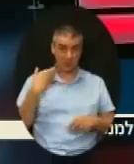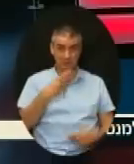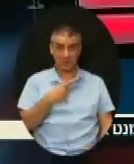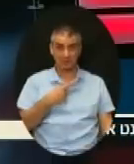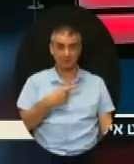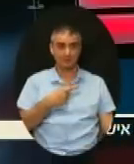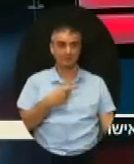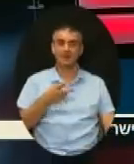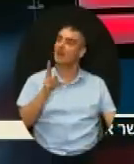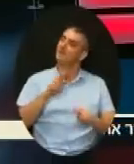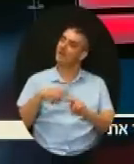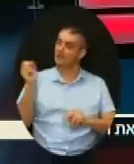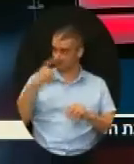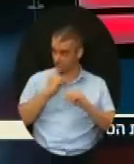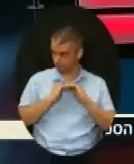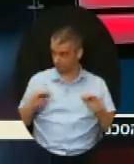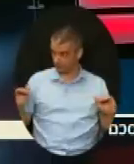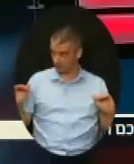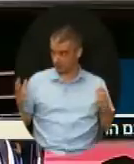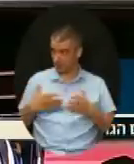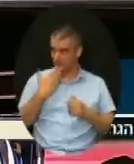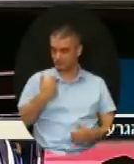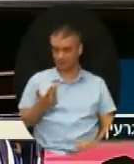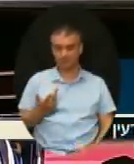כבר... כן, ואז יבואו שקט